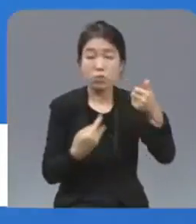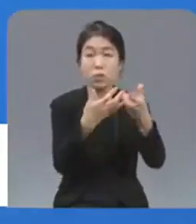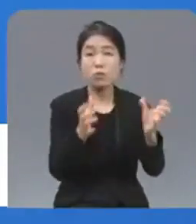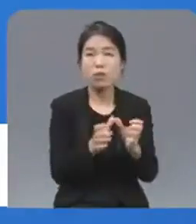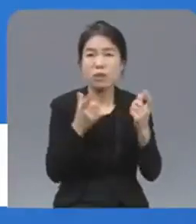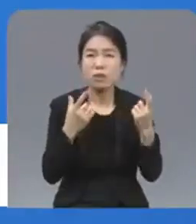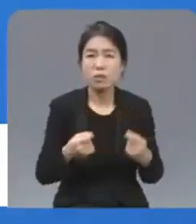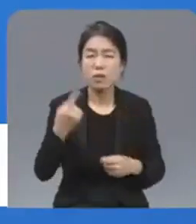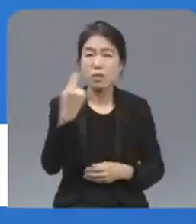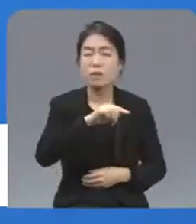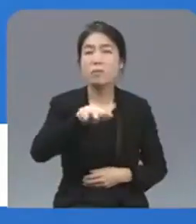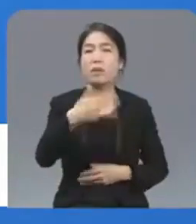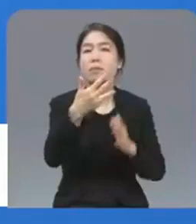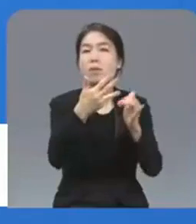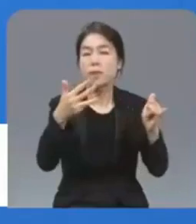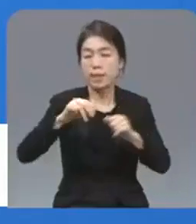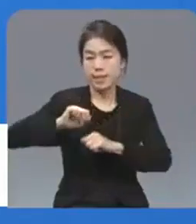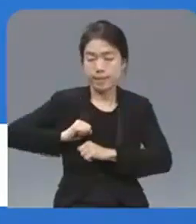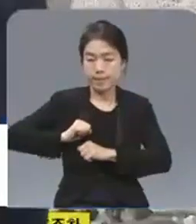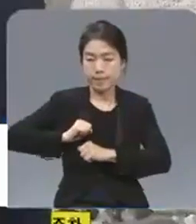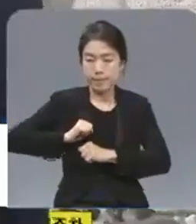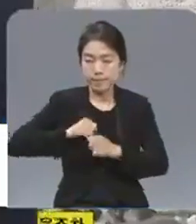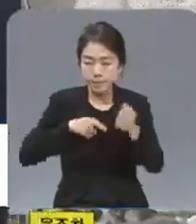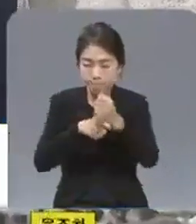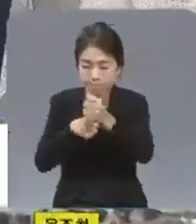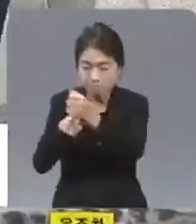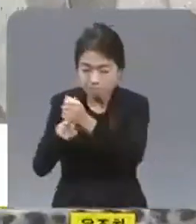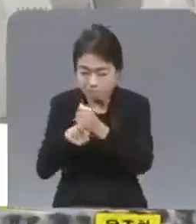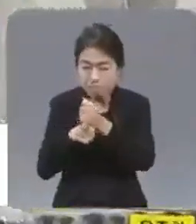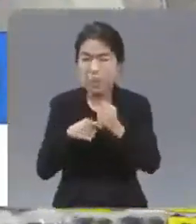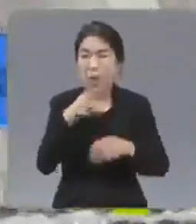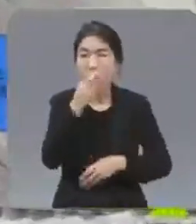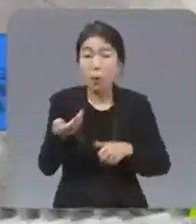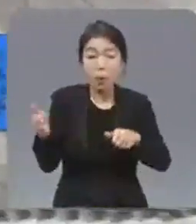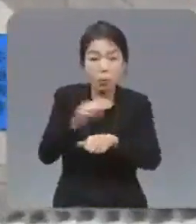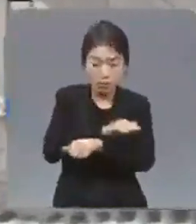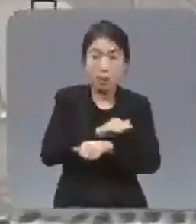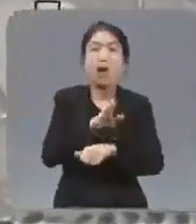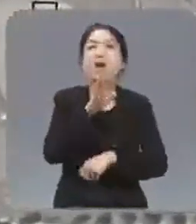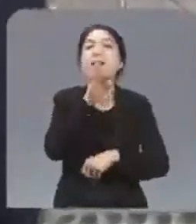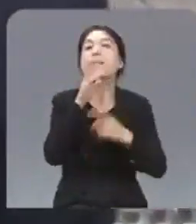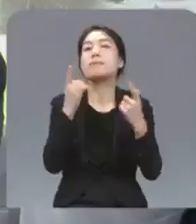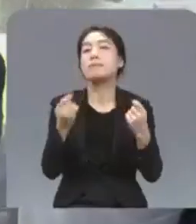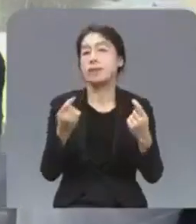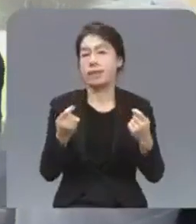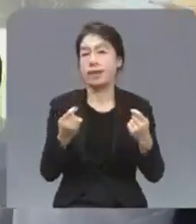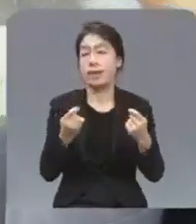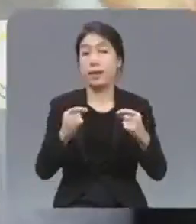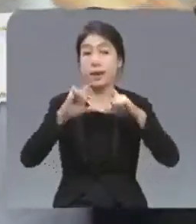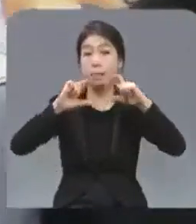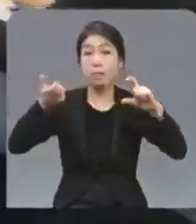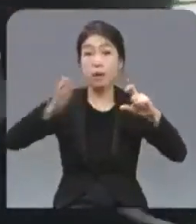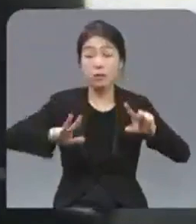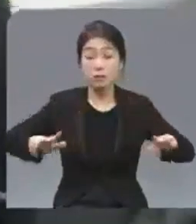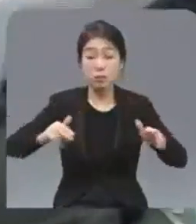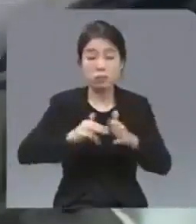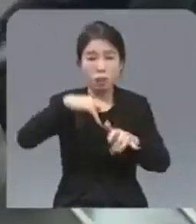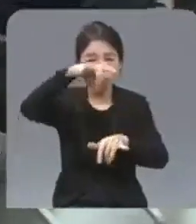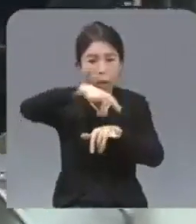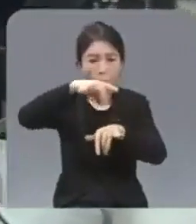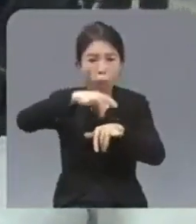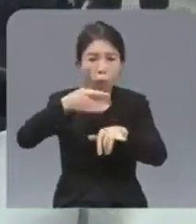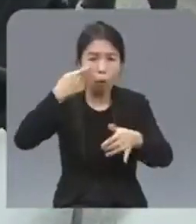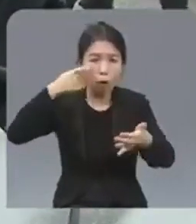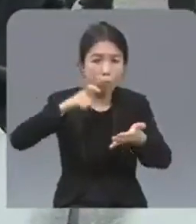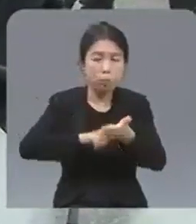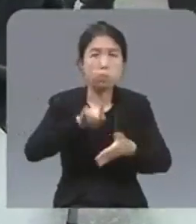1800명이 넘는 대원군을 조사해 안내장을 사실이라고 결론 내렸지만 지금까지 매장된 유골이 발견된 적은